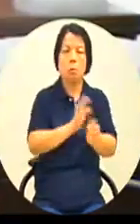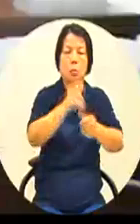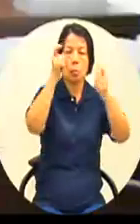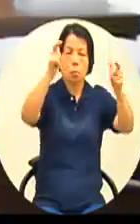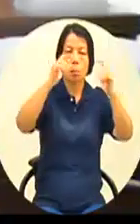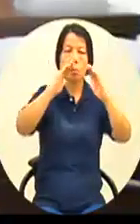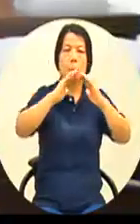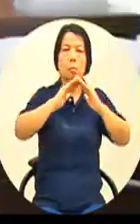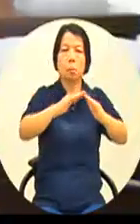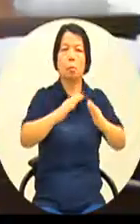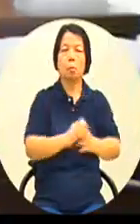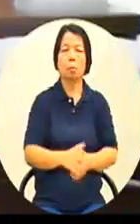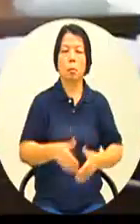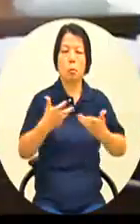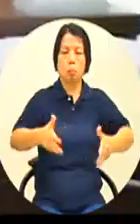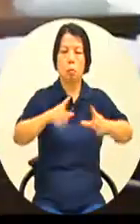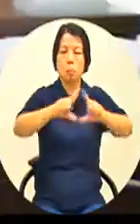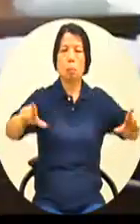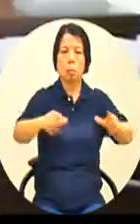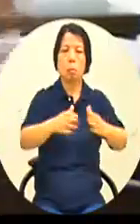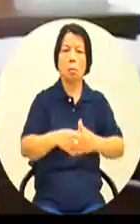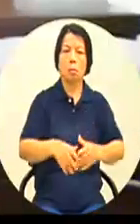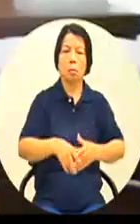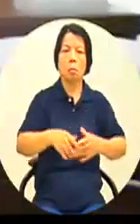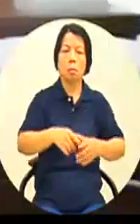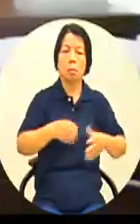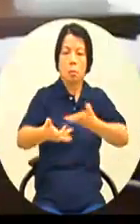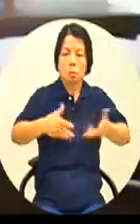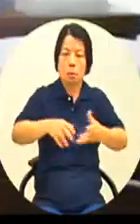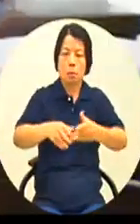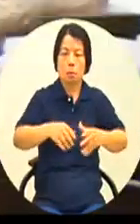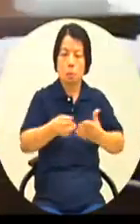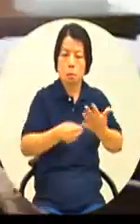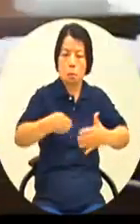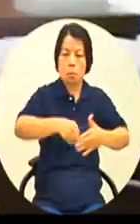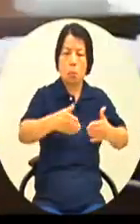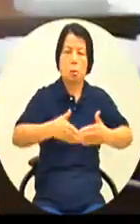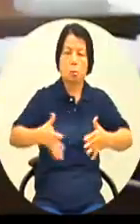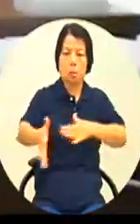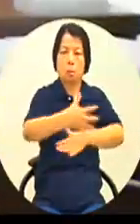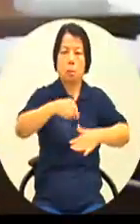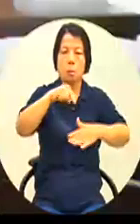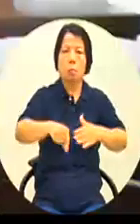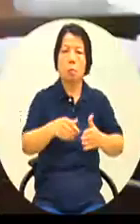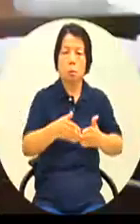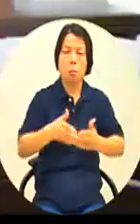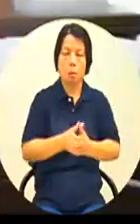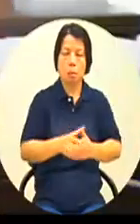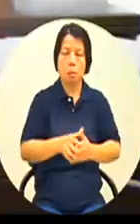市的重大公共事务要提升我们到国际地位，他也是